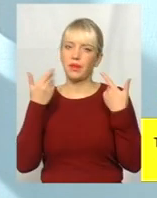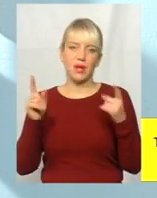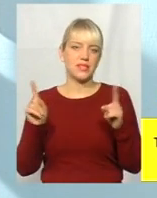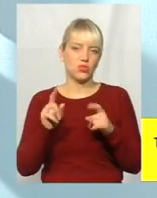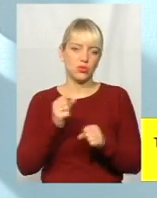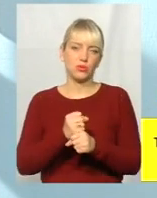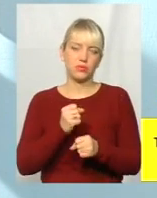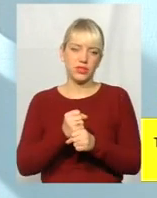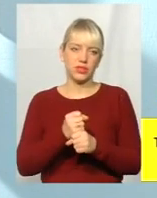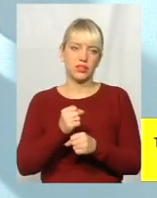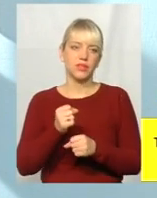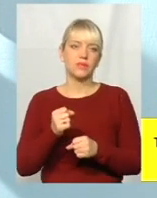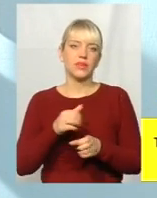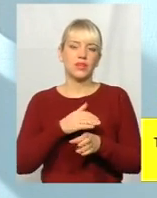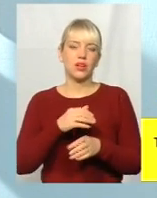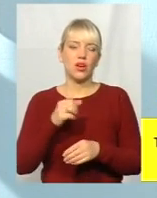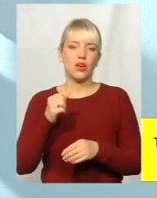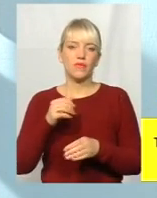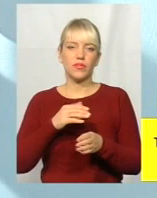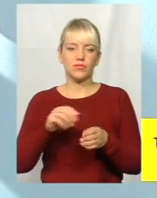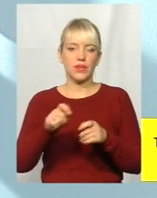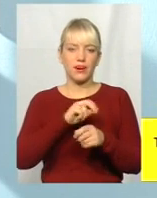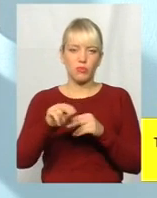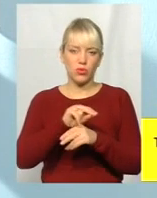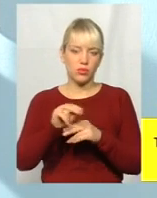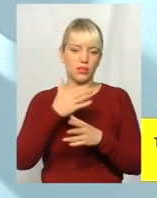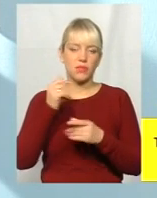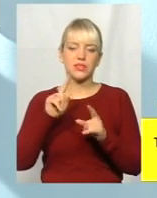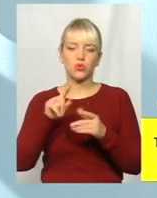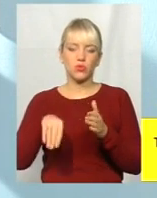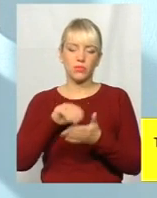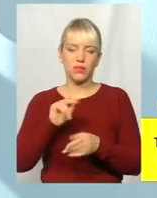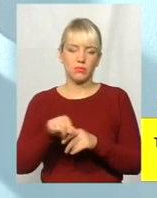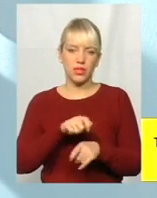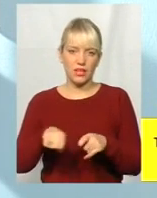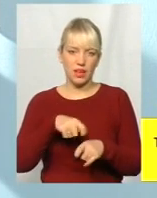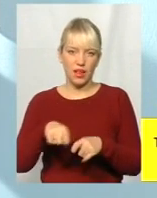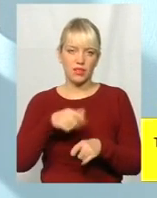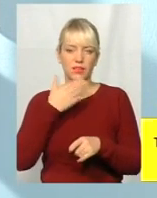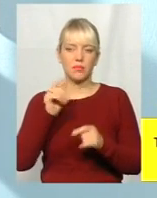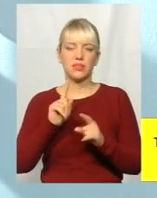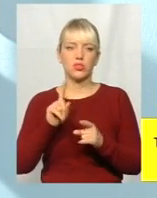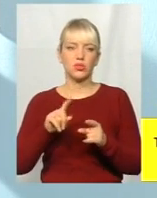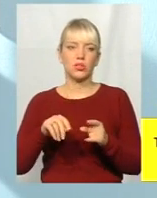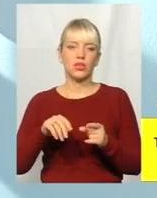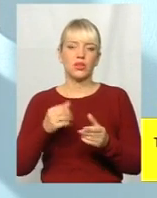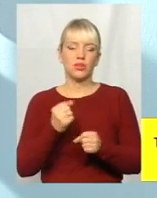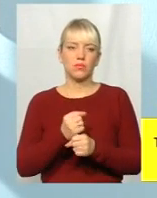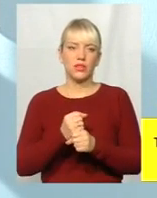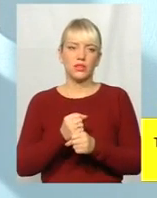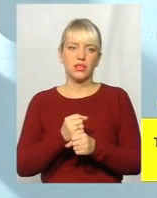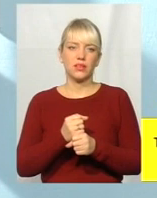робити роботи, нема за що купити матеріали, нема за що заплатити зарплату, з ОМК йдуть